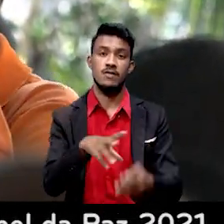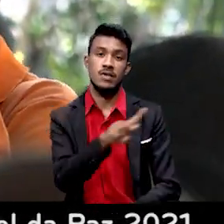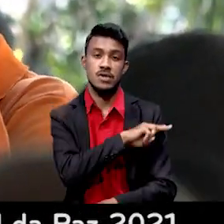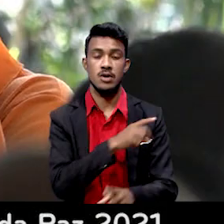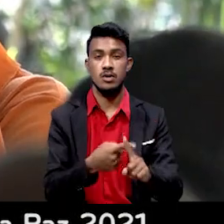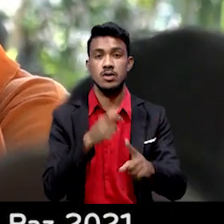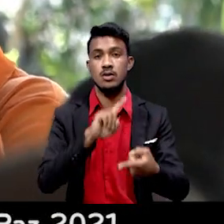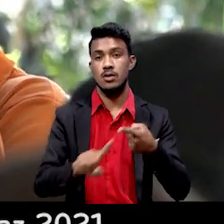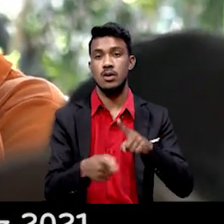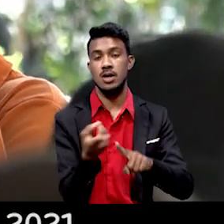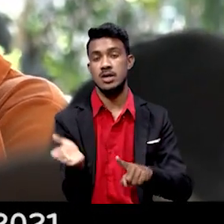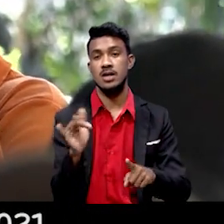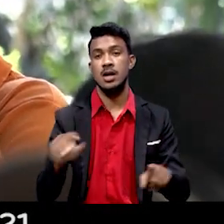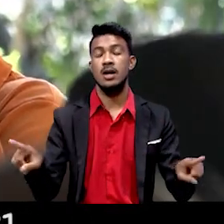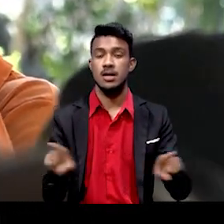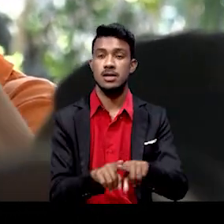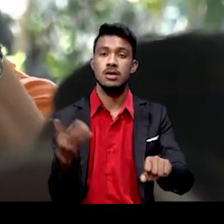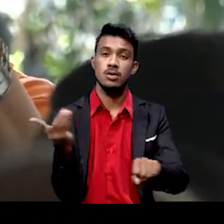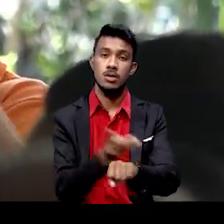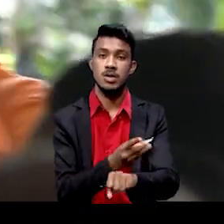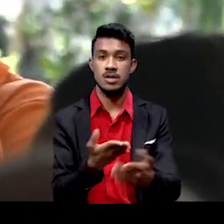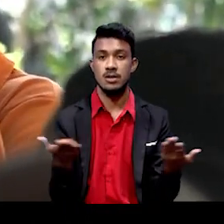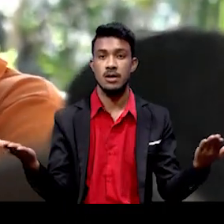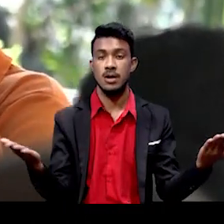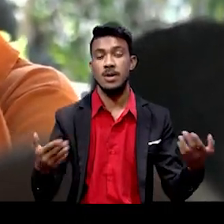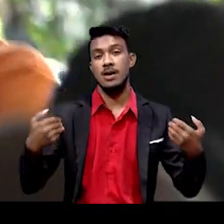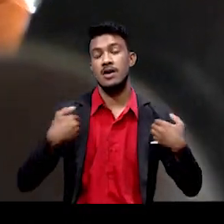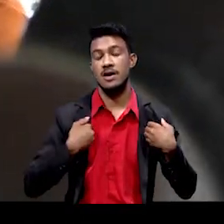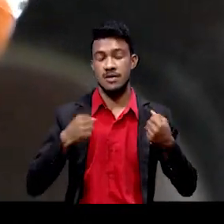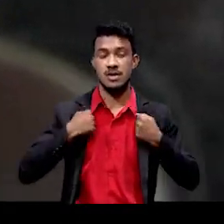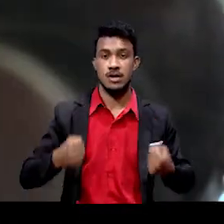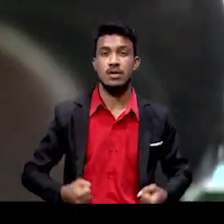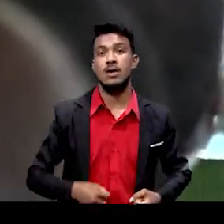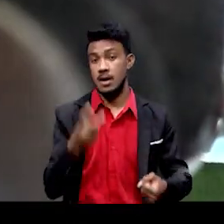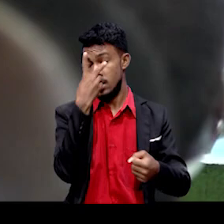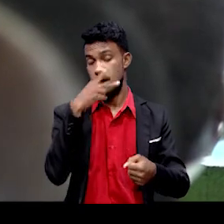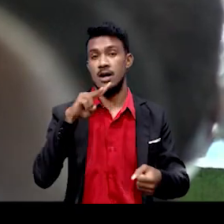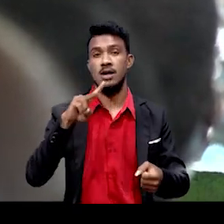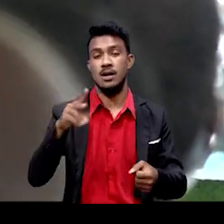saya hanya dokumentasi, nebe iha Saudi ho di hari kata kminia,